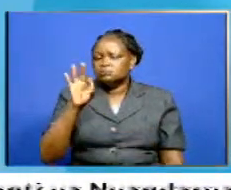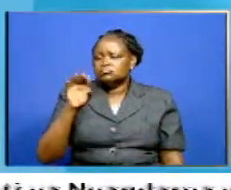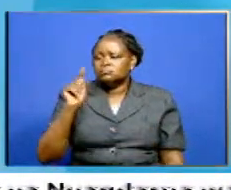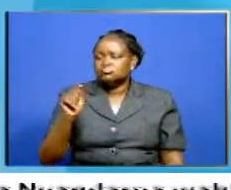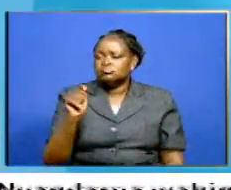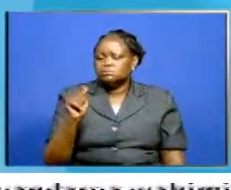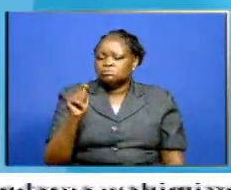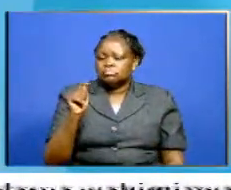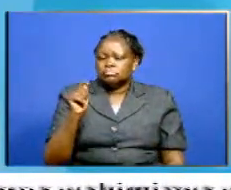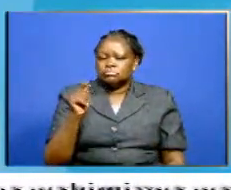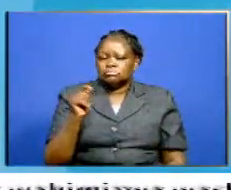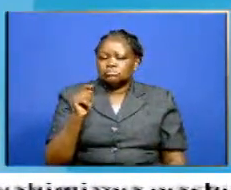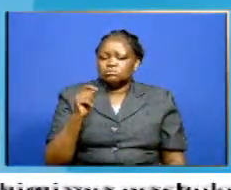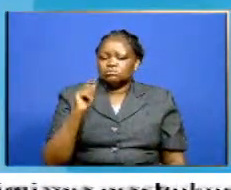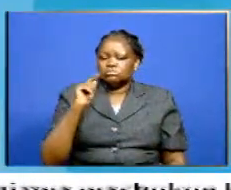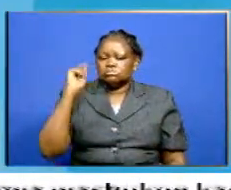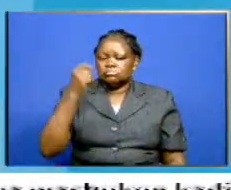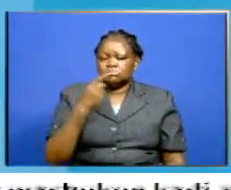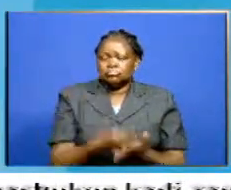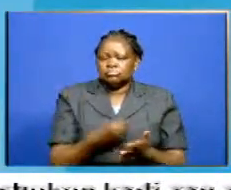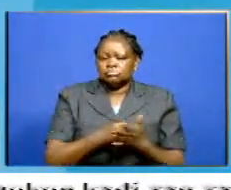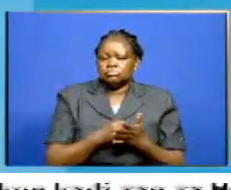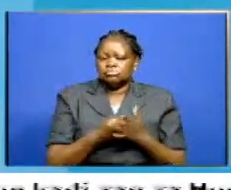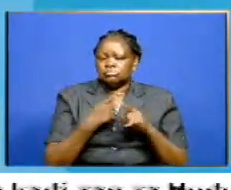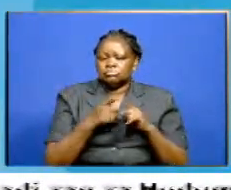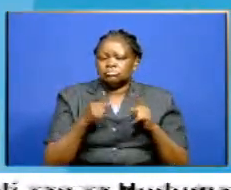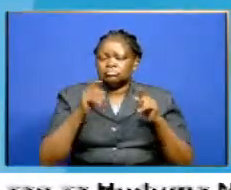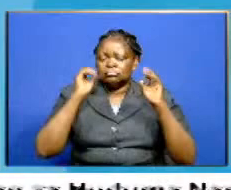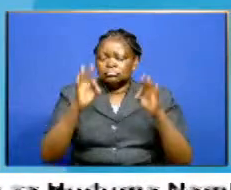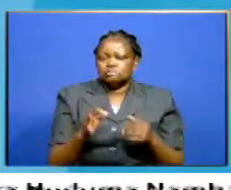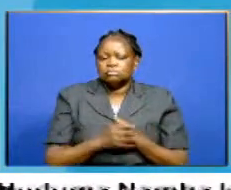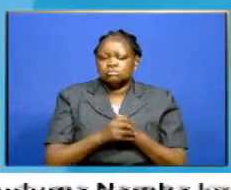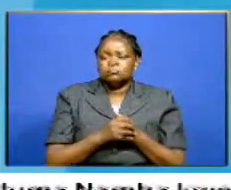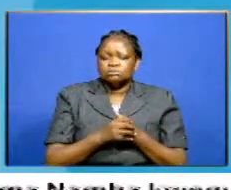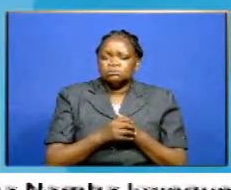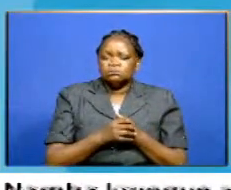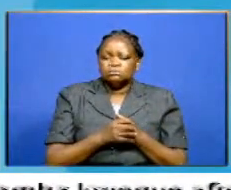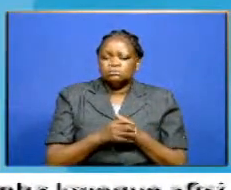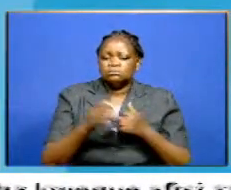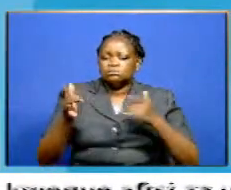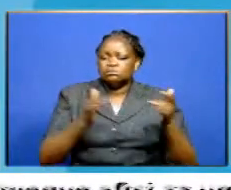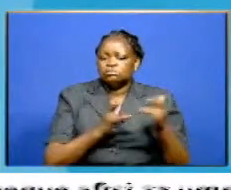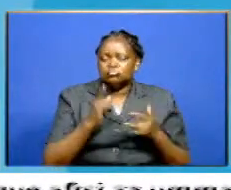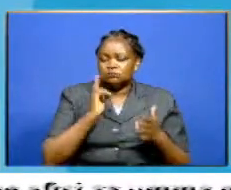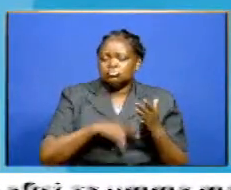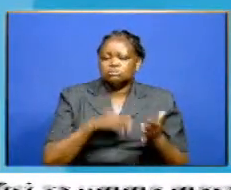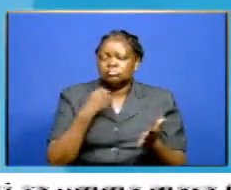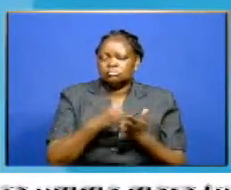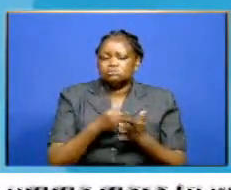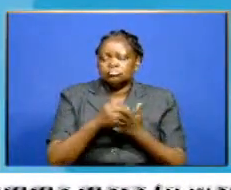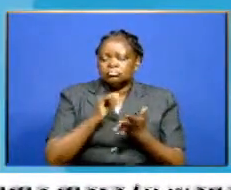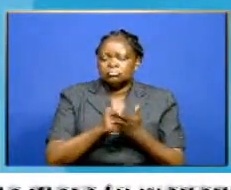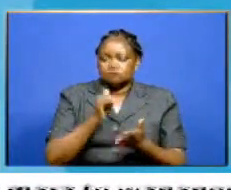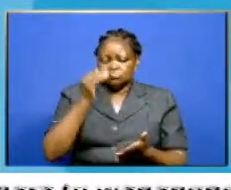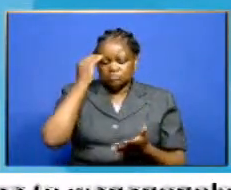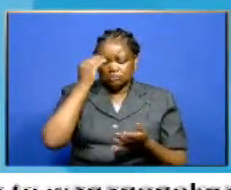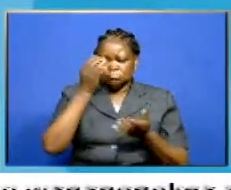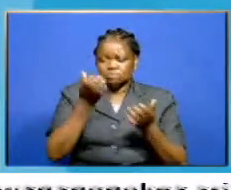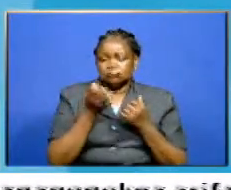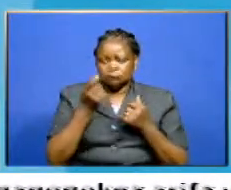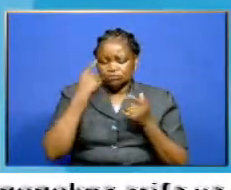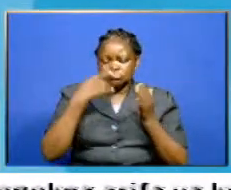3 trillion tatu za pesa za Kenya. Ukiangalia zile pesa ambazo wanafunzi wanadaiwa wa vyuo vikuu, ama zile pesa